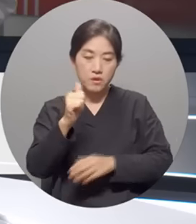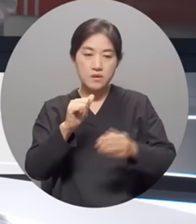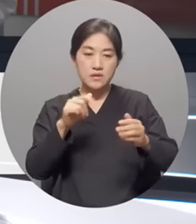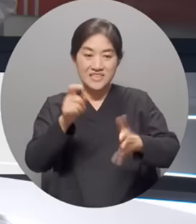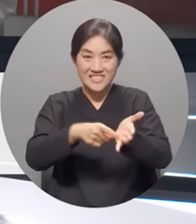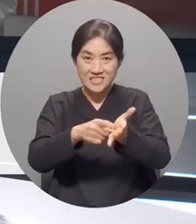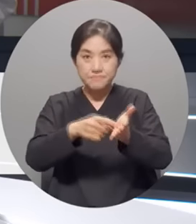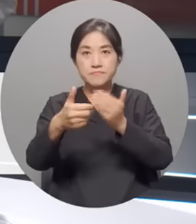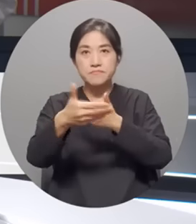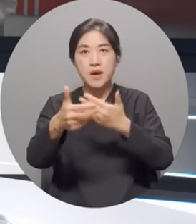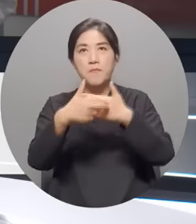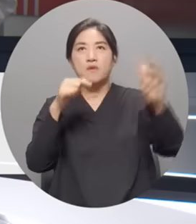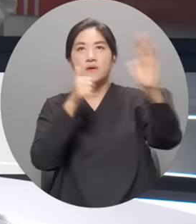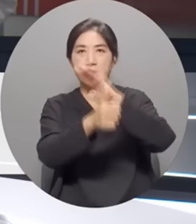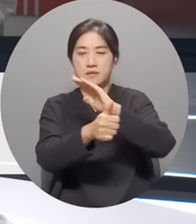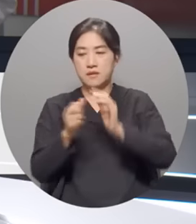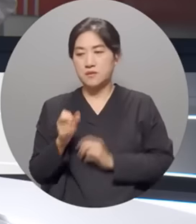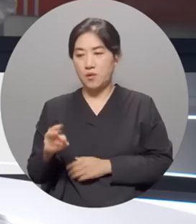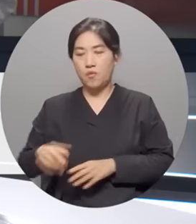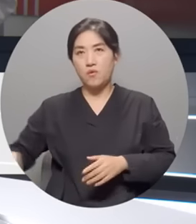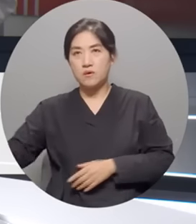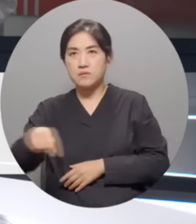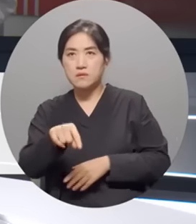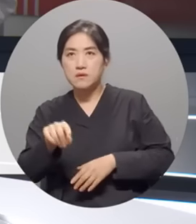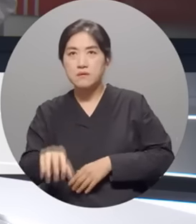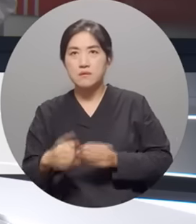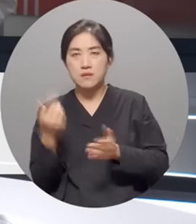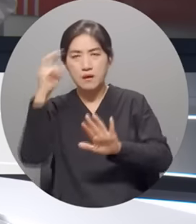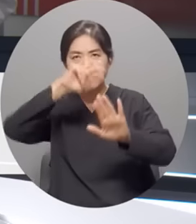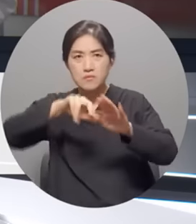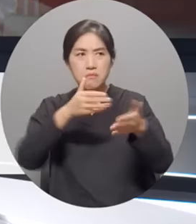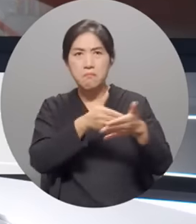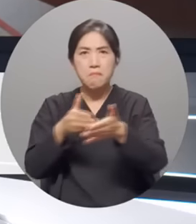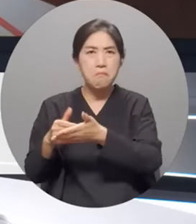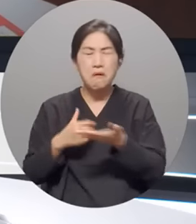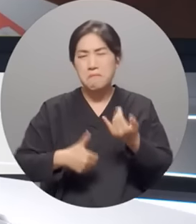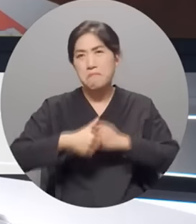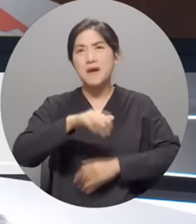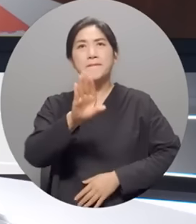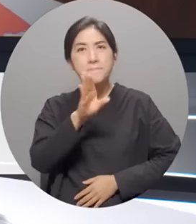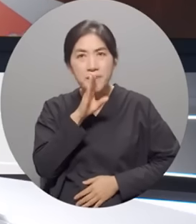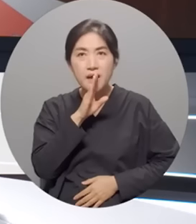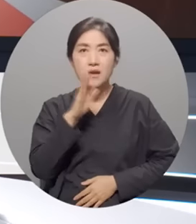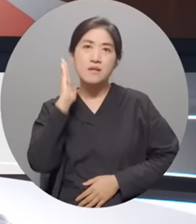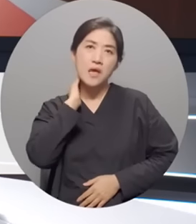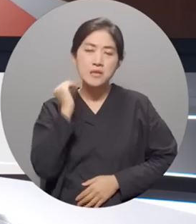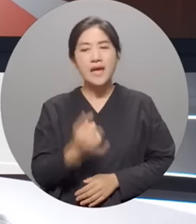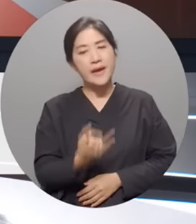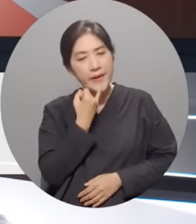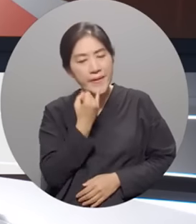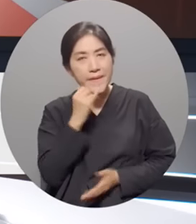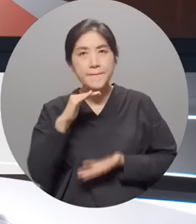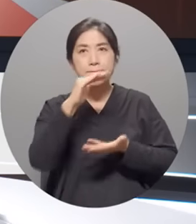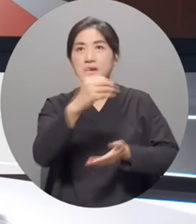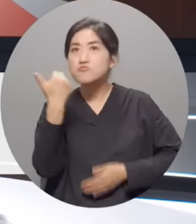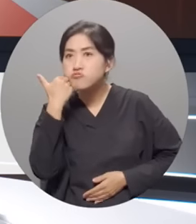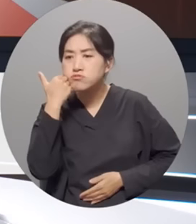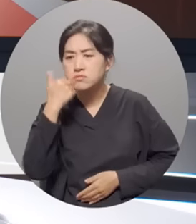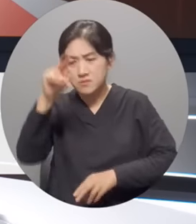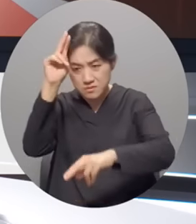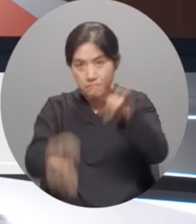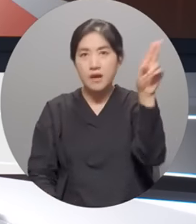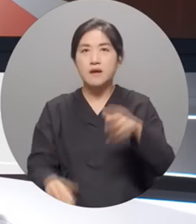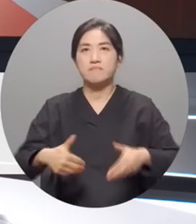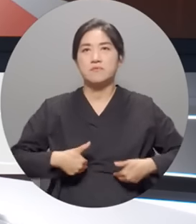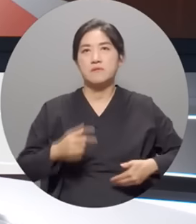방문했습니다. 여당에서조차 의료 대란은 현실이라며 대통령에게 괜찮을 거라고 보고한 사람은 물러나야